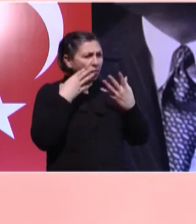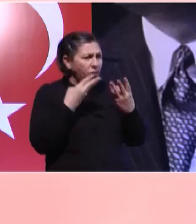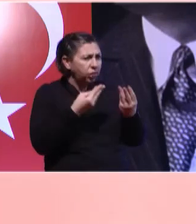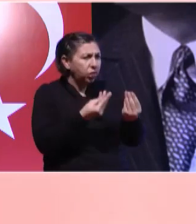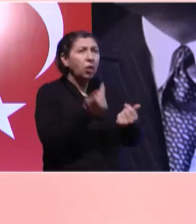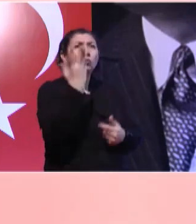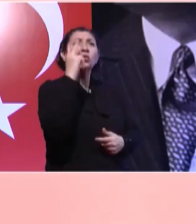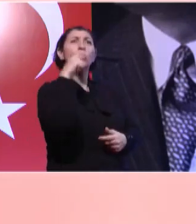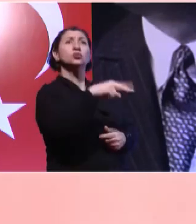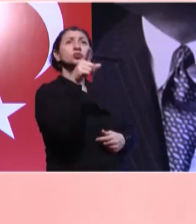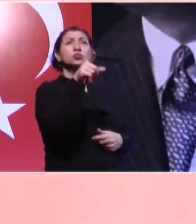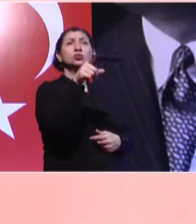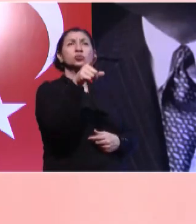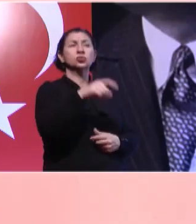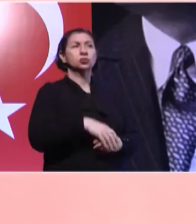çürüdüğünü görürsünüz.